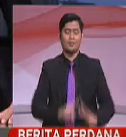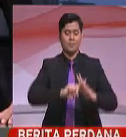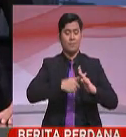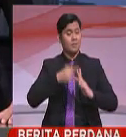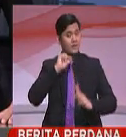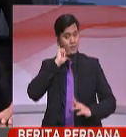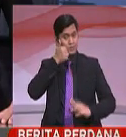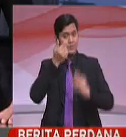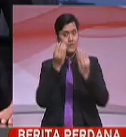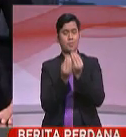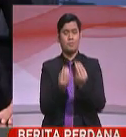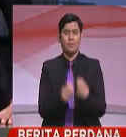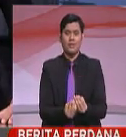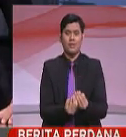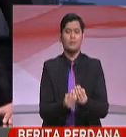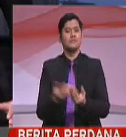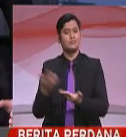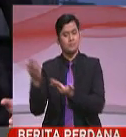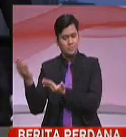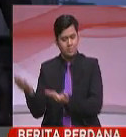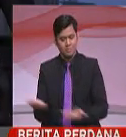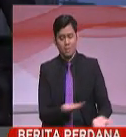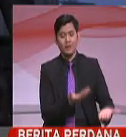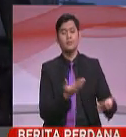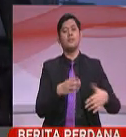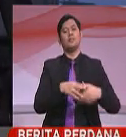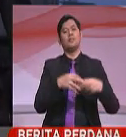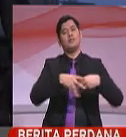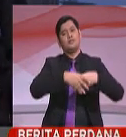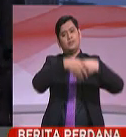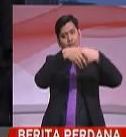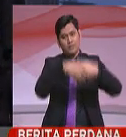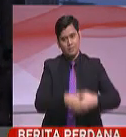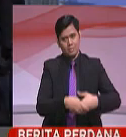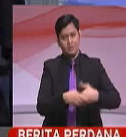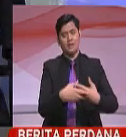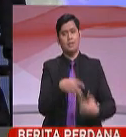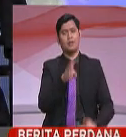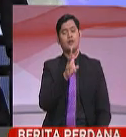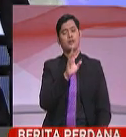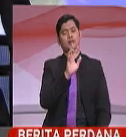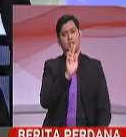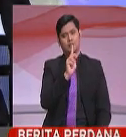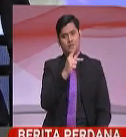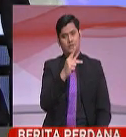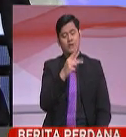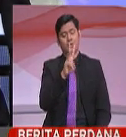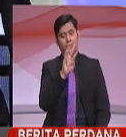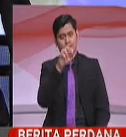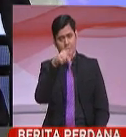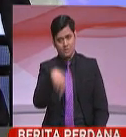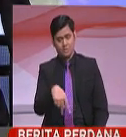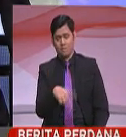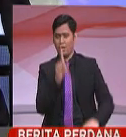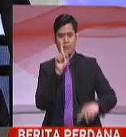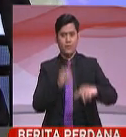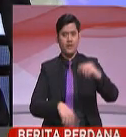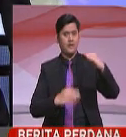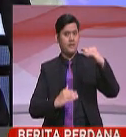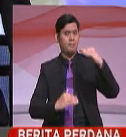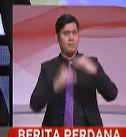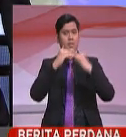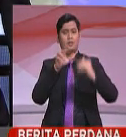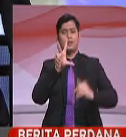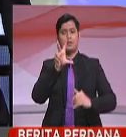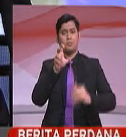Bermula esok, jumlah jemputan majlis akad nikah di wilayah persekutuan tidak boleh melebihi 30 orang. Majlis itu juga boleh